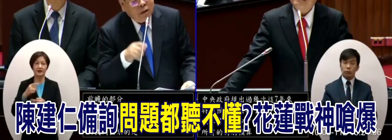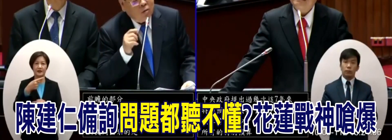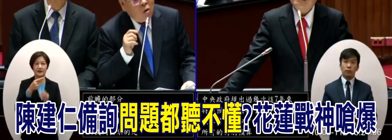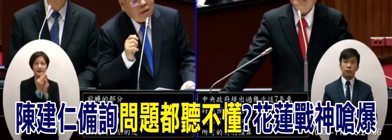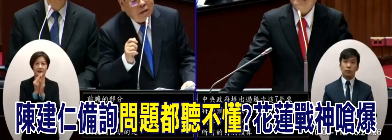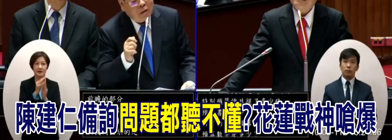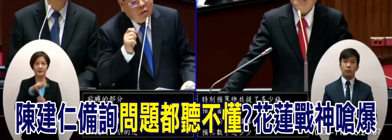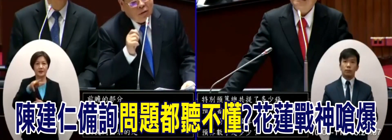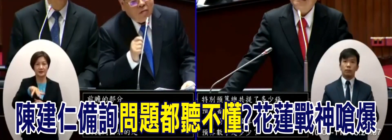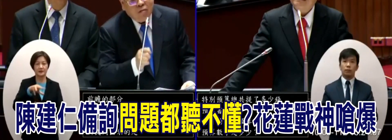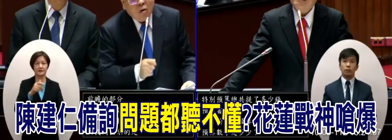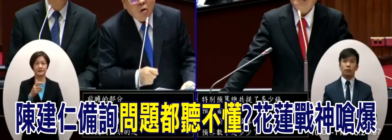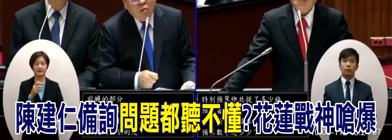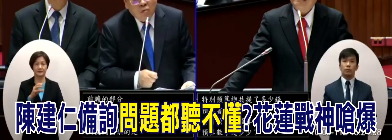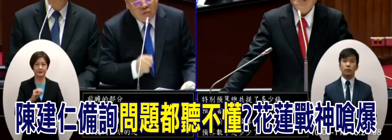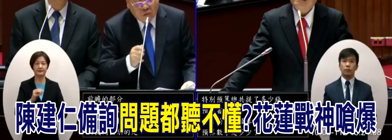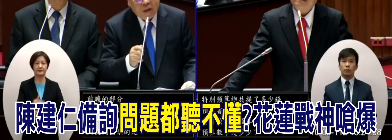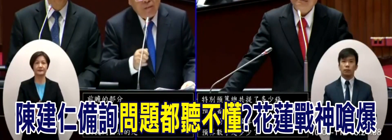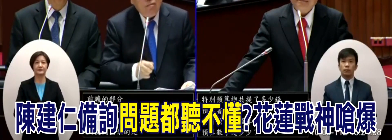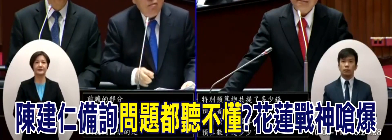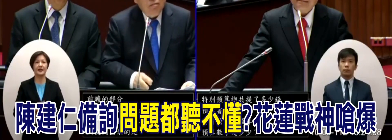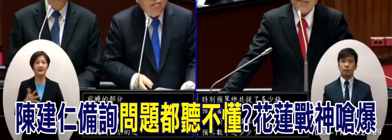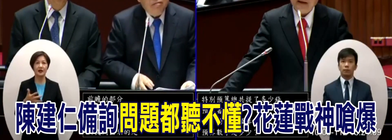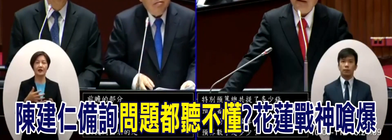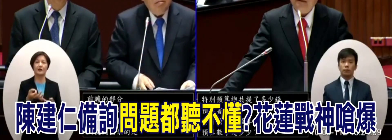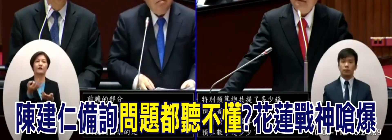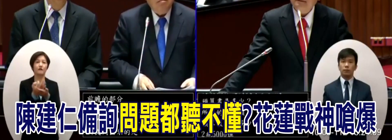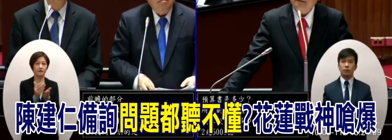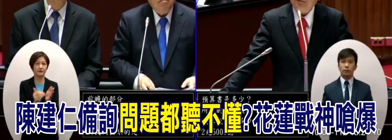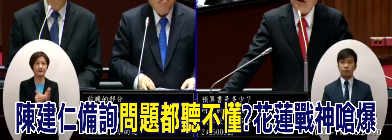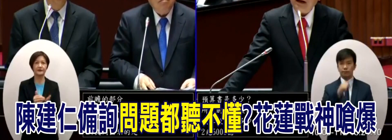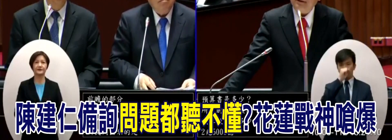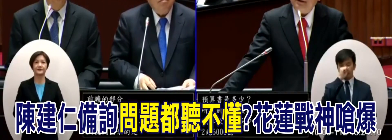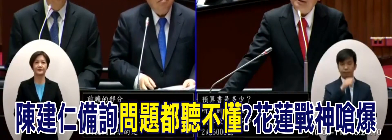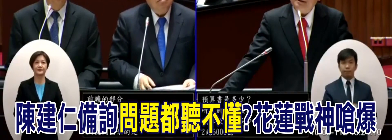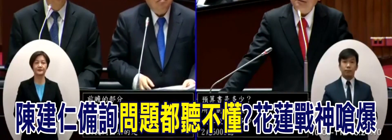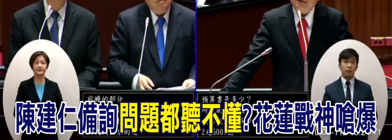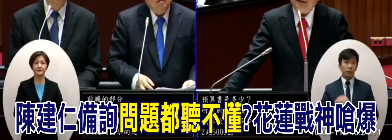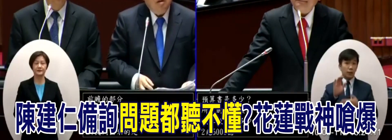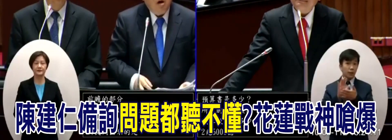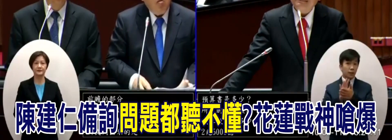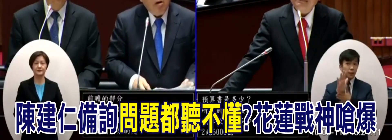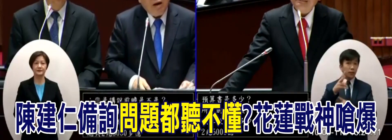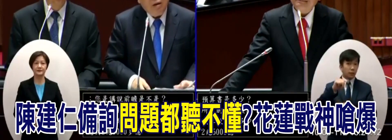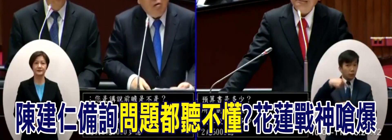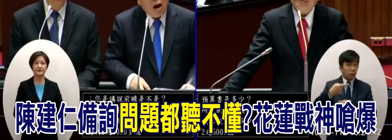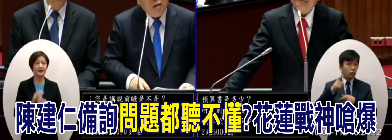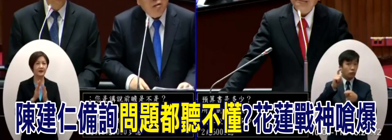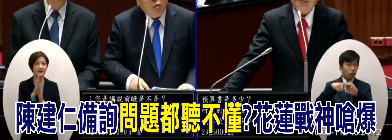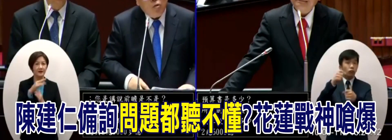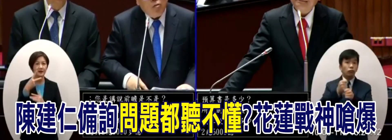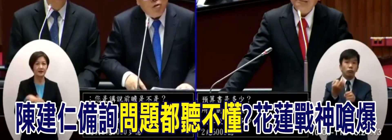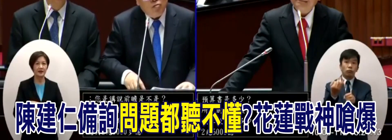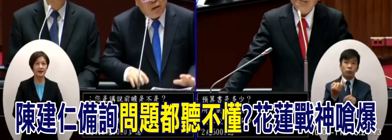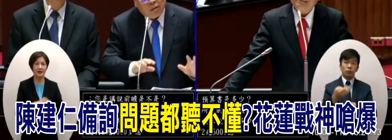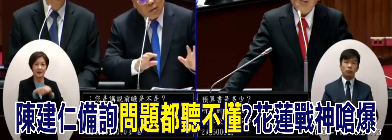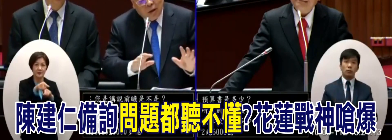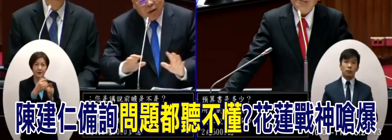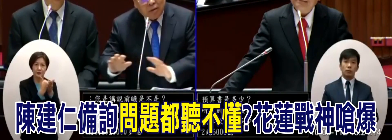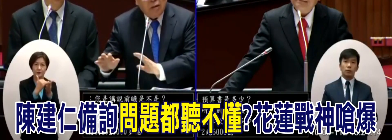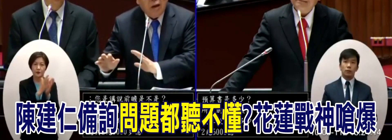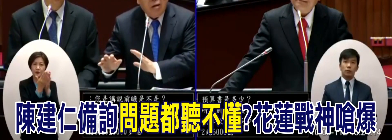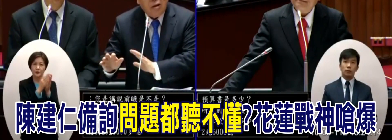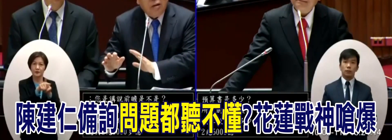1兆8，而且款项都已经付清。 未来还会执行多少？ 未来的话，按照预算书